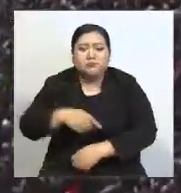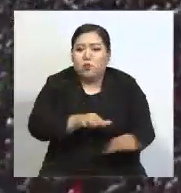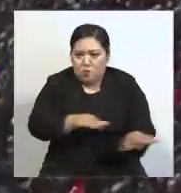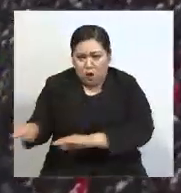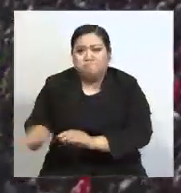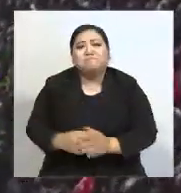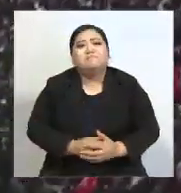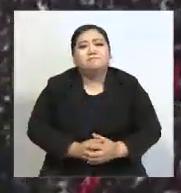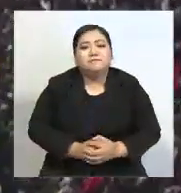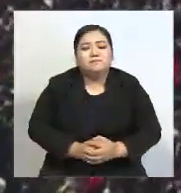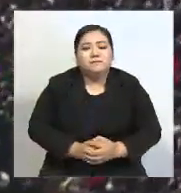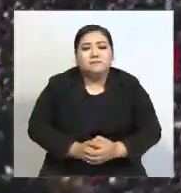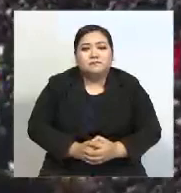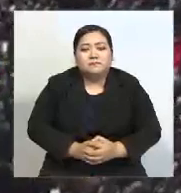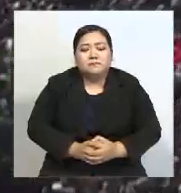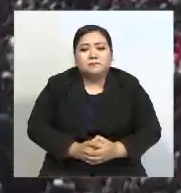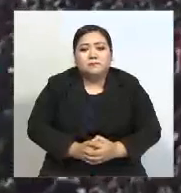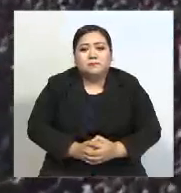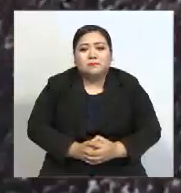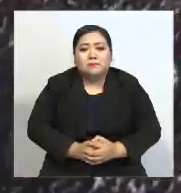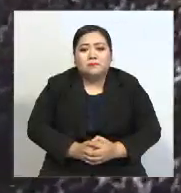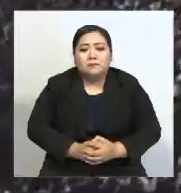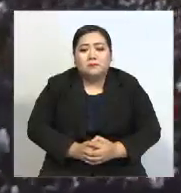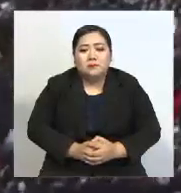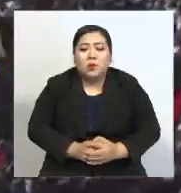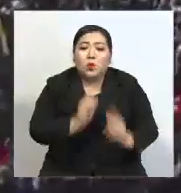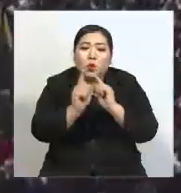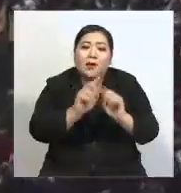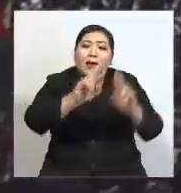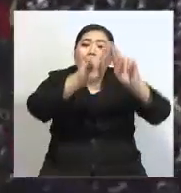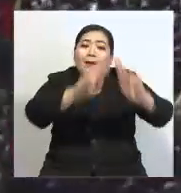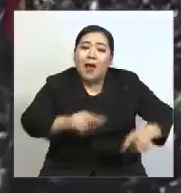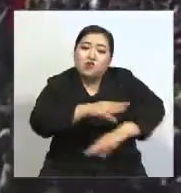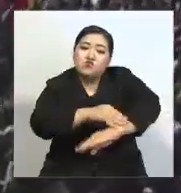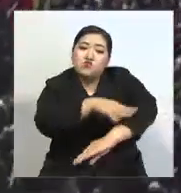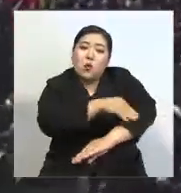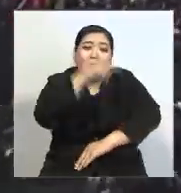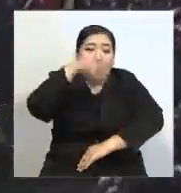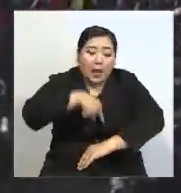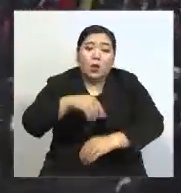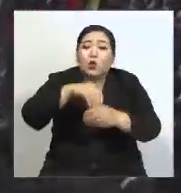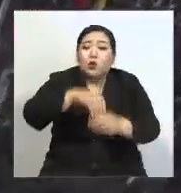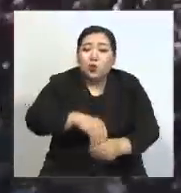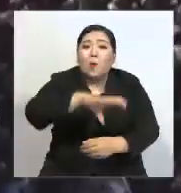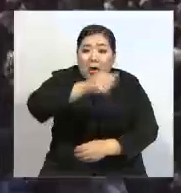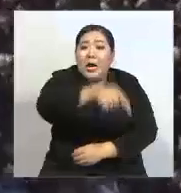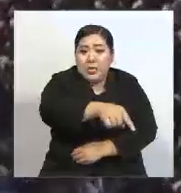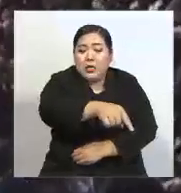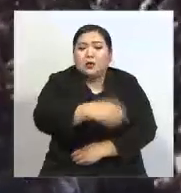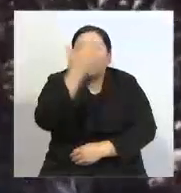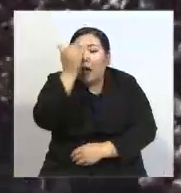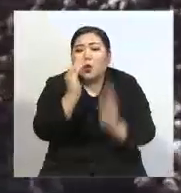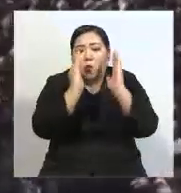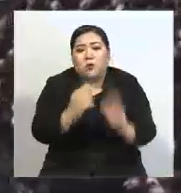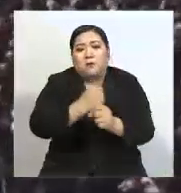ะนอกจากนี้ยังมีการประสานไปยังร้านนิโรฟาร้านนวดไทยในกรุงเตหะรานด้วยนะคะพบว่าที่ร้านนี้มีแรงงานไ